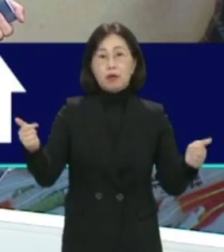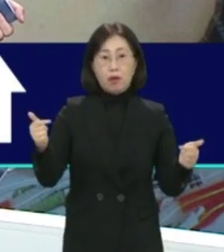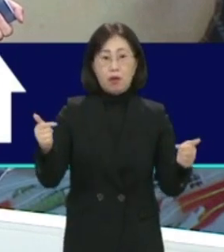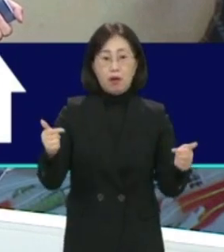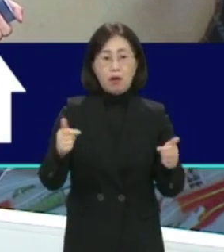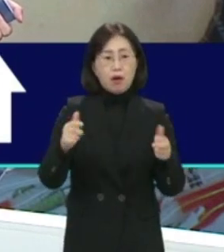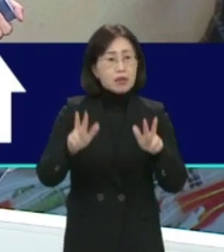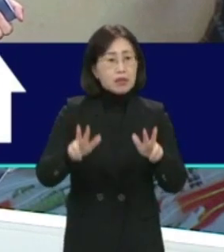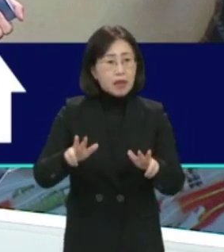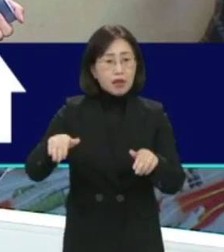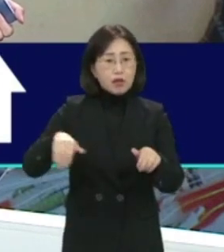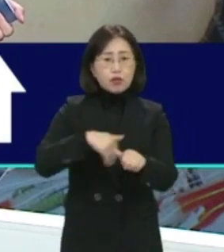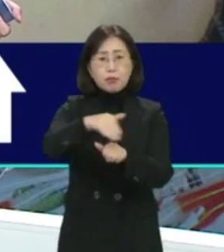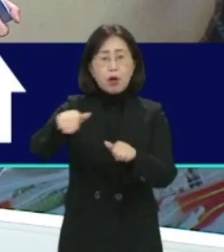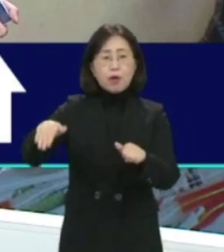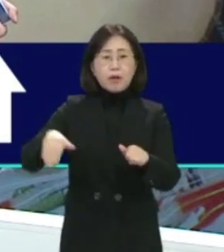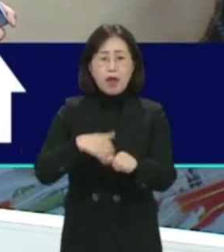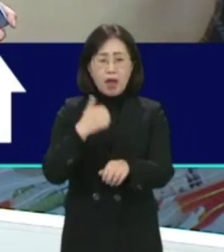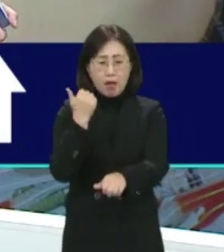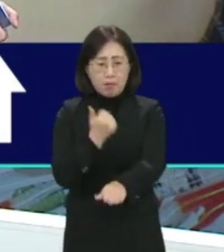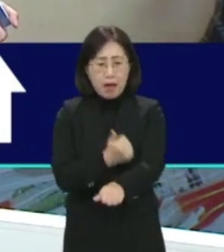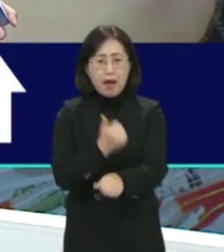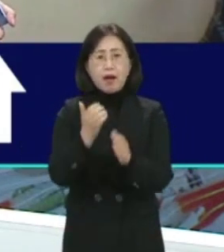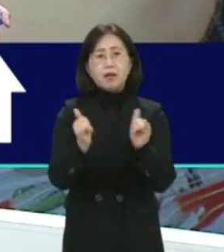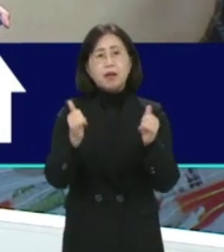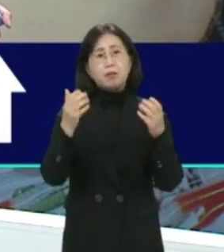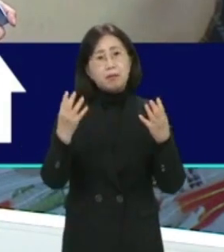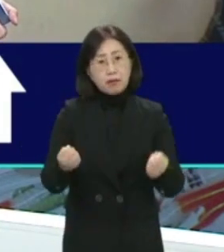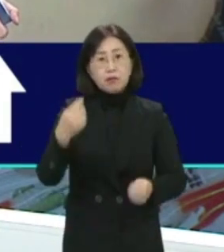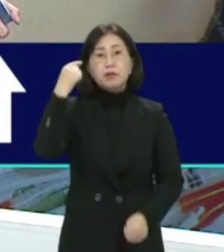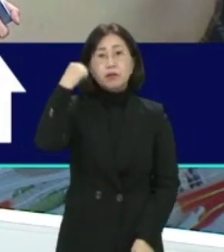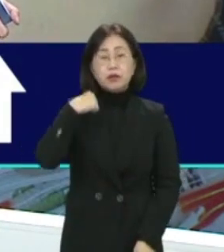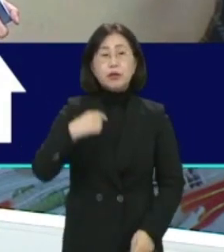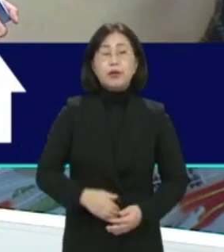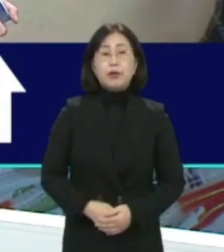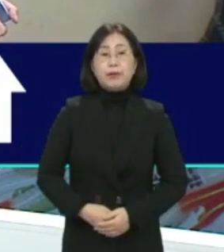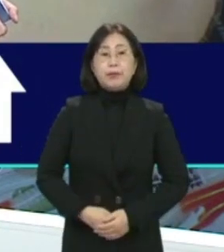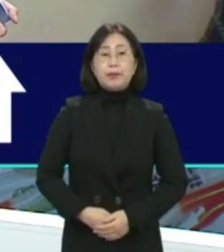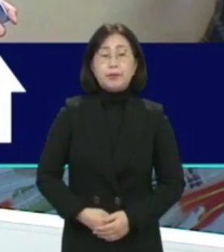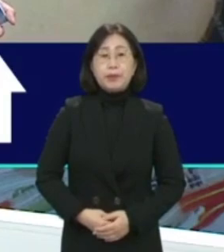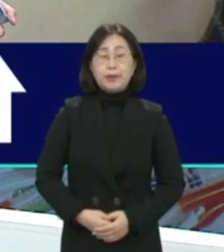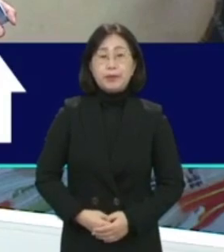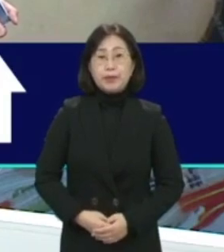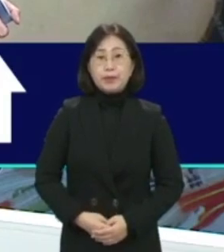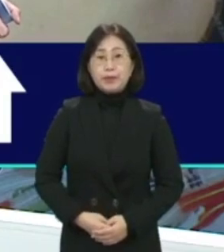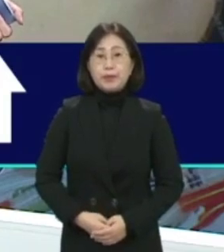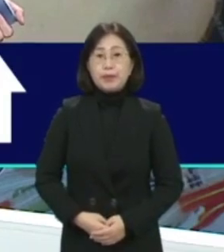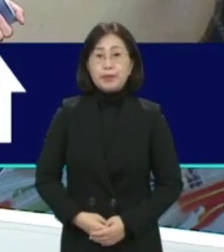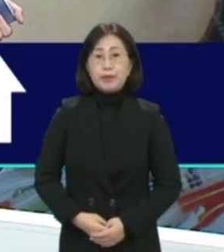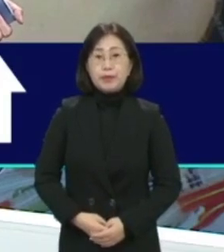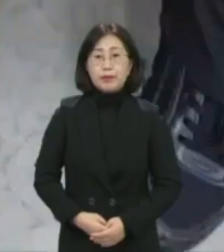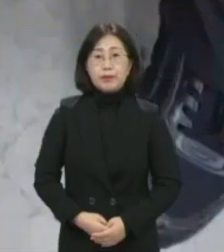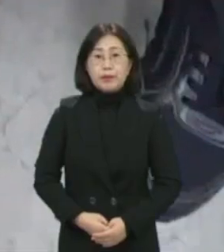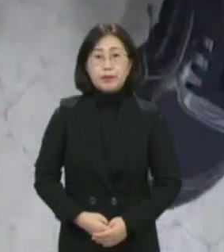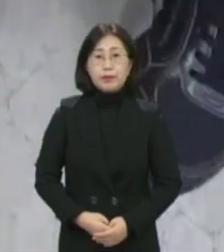이제 마약이 우리 일상 깊숙이 침투해 있음을 느끼게 됩니다. 양정진 기자의 보도입니다.